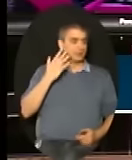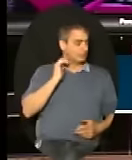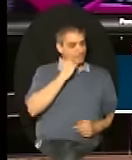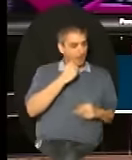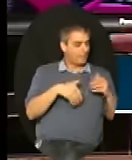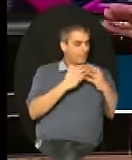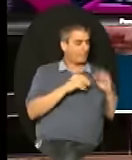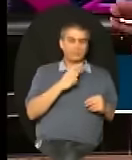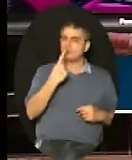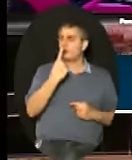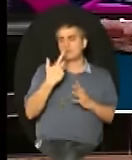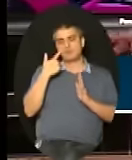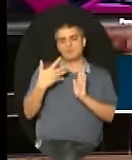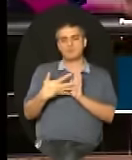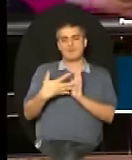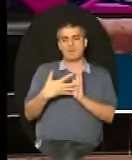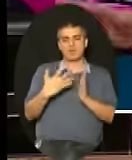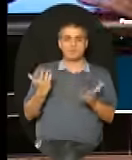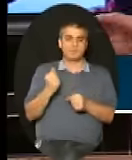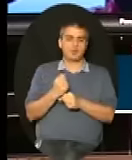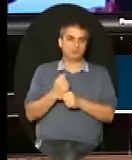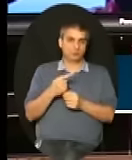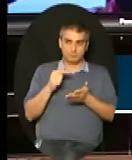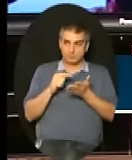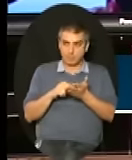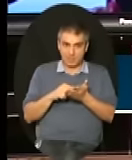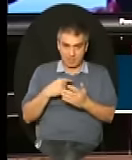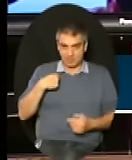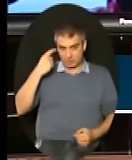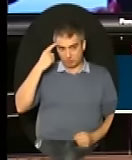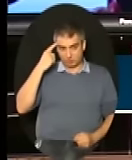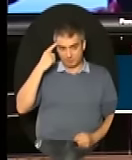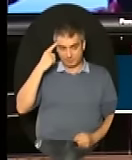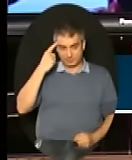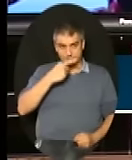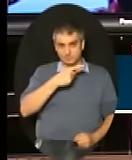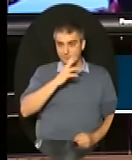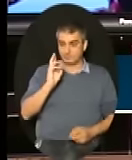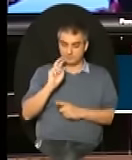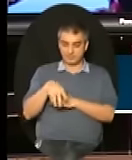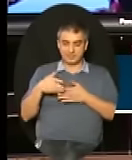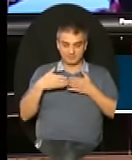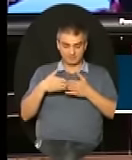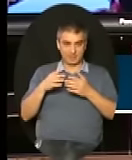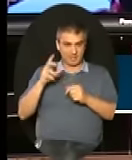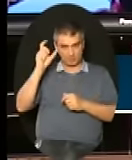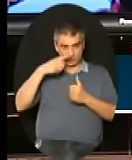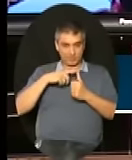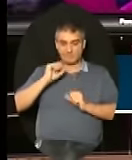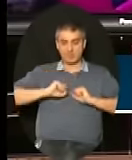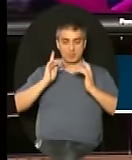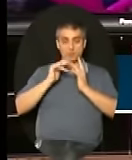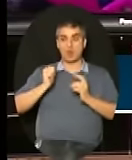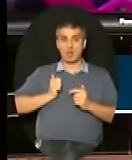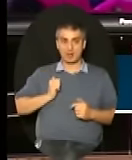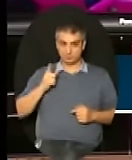מחר בבוקר. זה כל דבר מבחן של מה שנעשה. מאחר ואני חושבת שעלייה על המרמרה, וההתנהלות מול חיילי